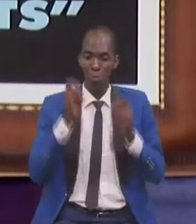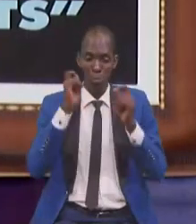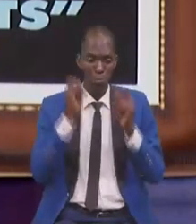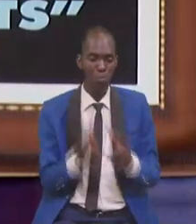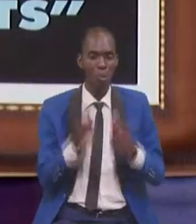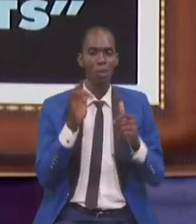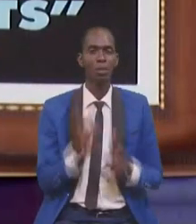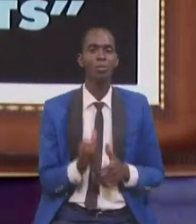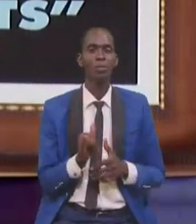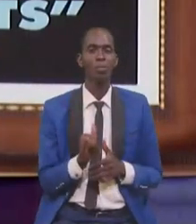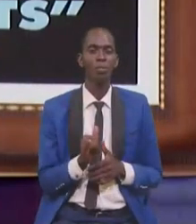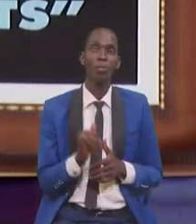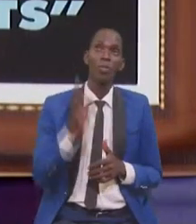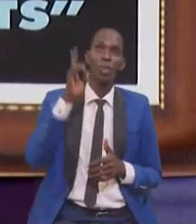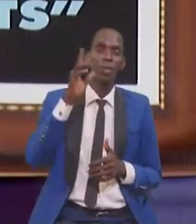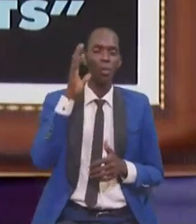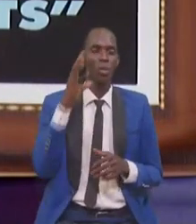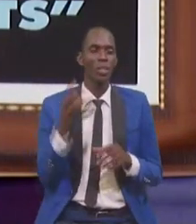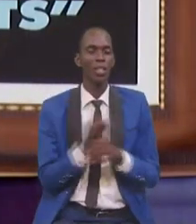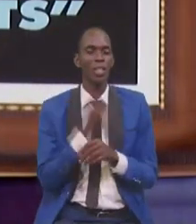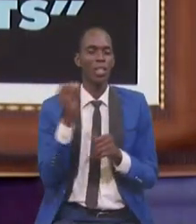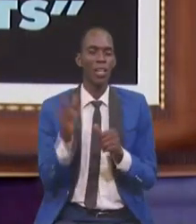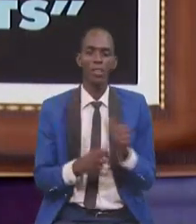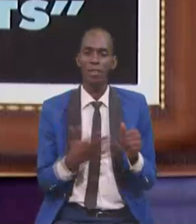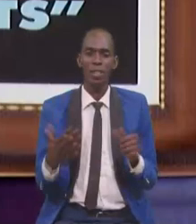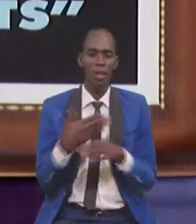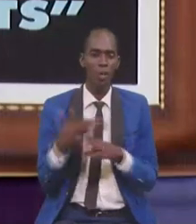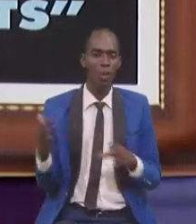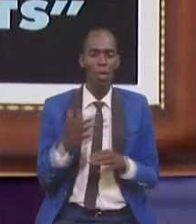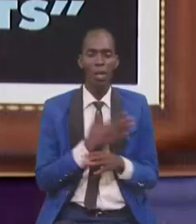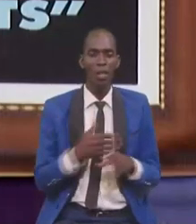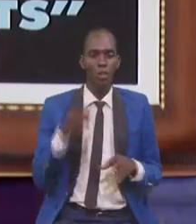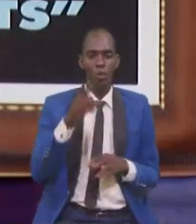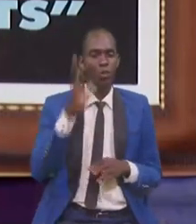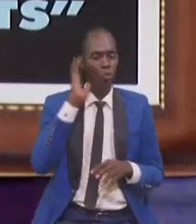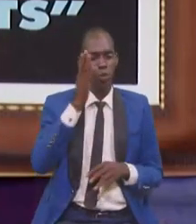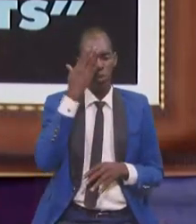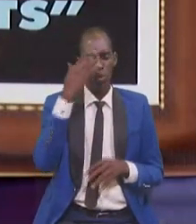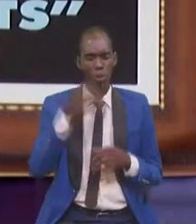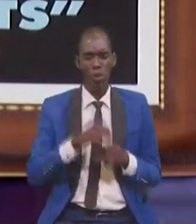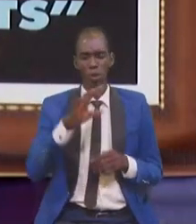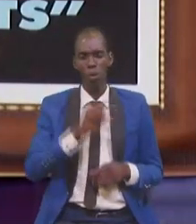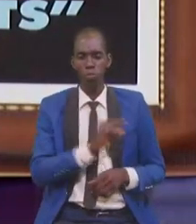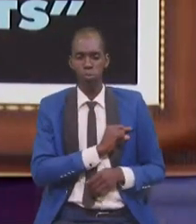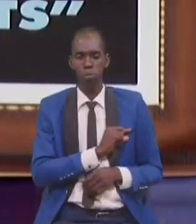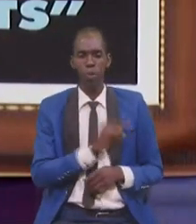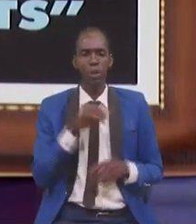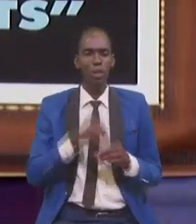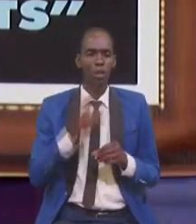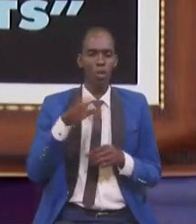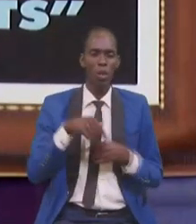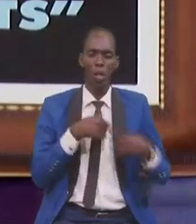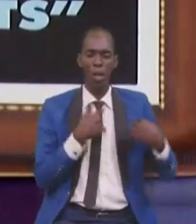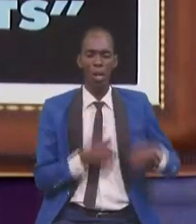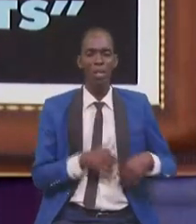aussitôt, instantanément, que Christ va tout ôter. Et tu vas le savoir dans ta conscience, tu vas le savoir dans ton